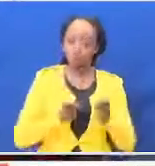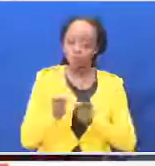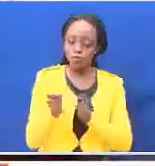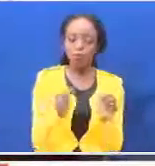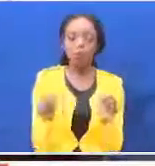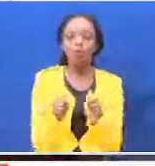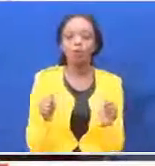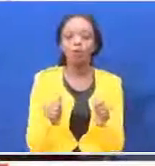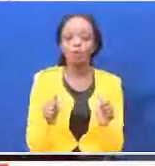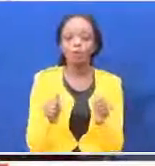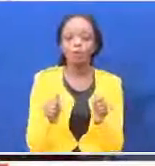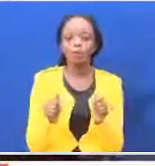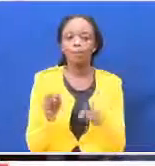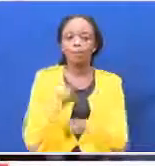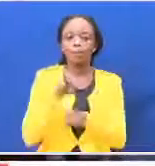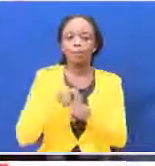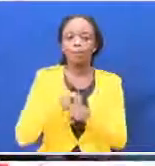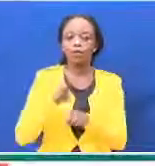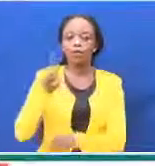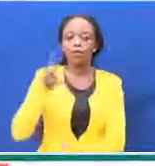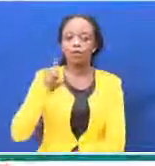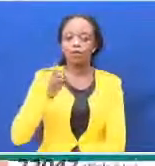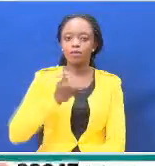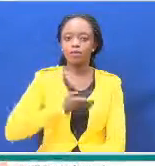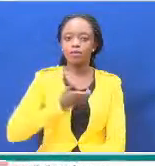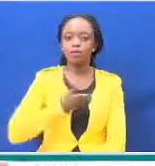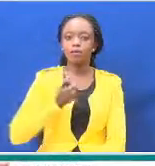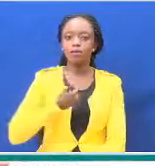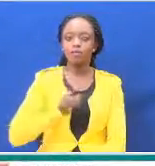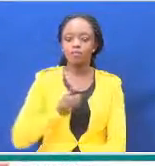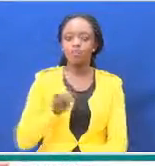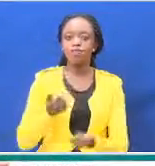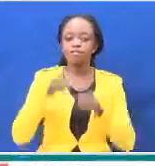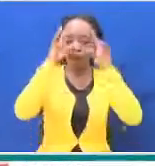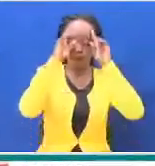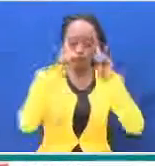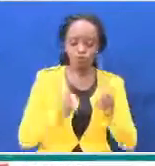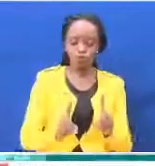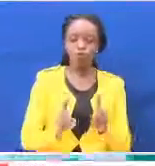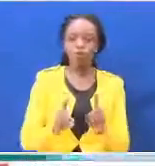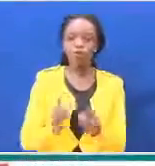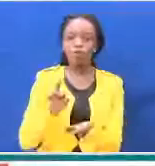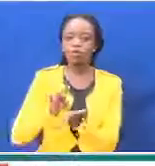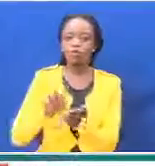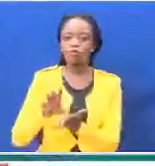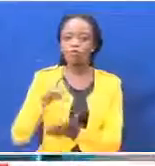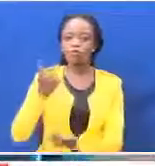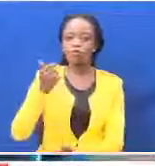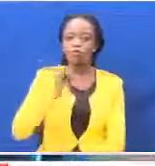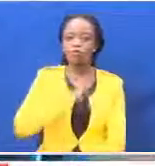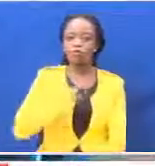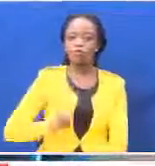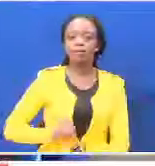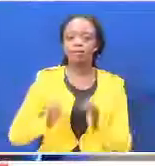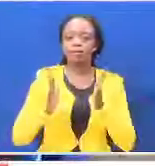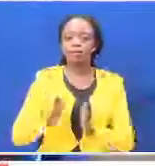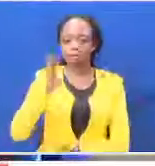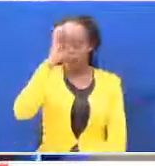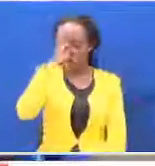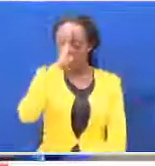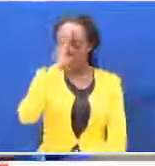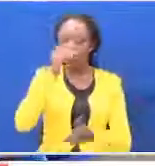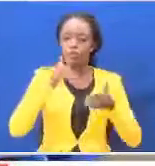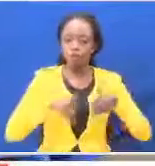They say that the National Executive Council is still holding firm its decision to approve Wetangula, urging him to leave the party